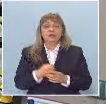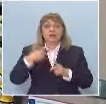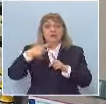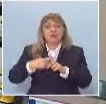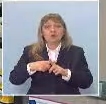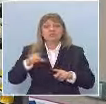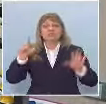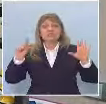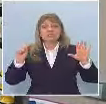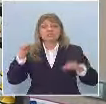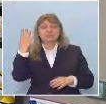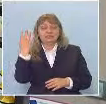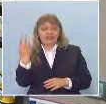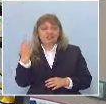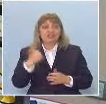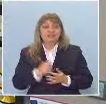плюс 74